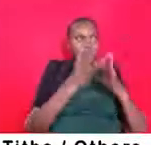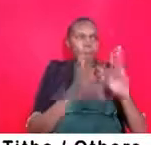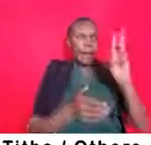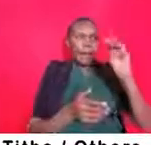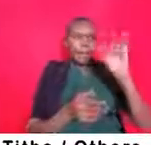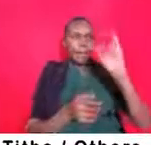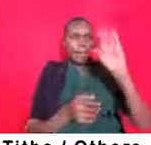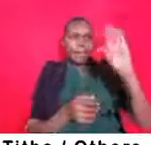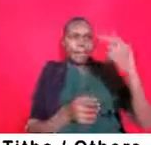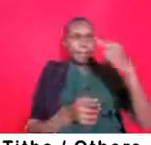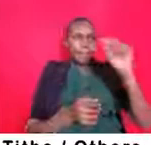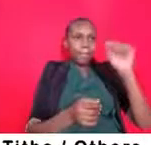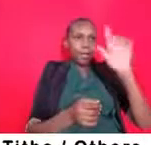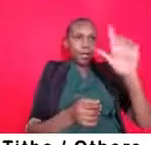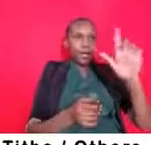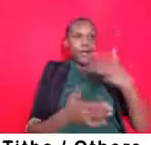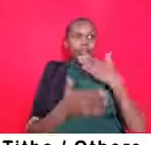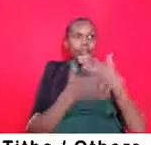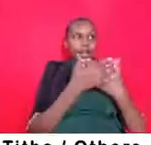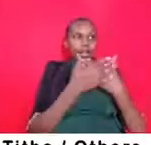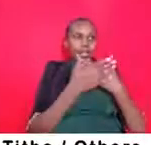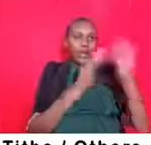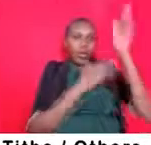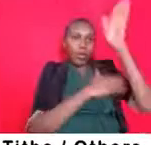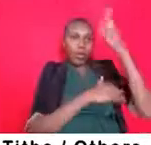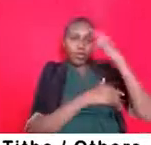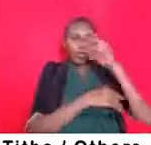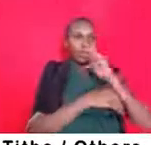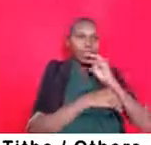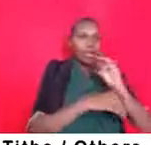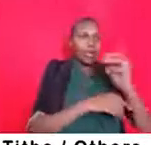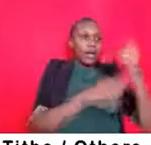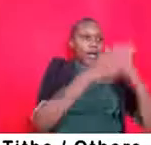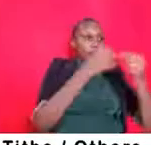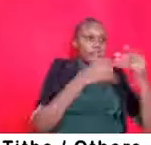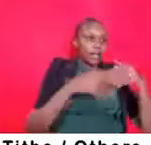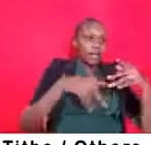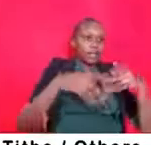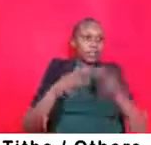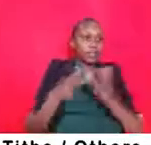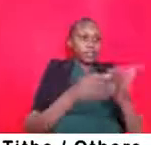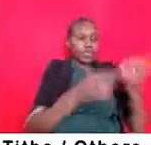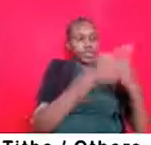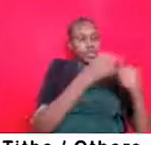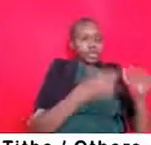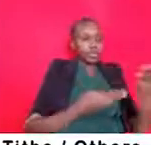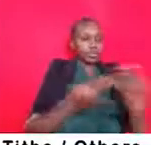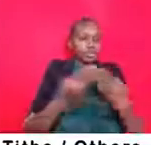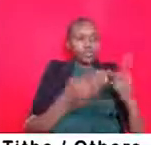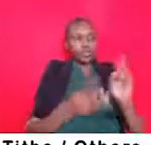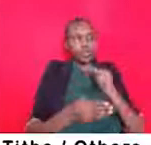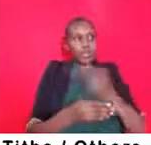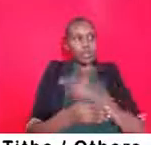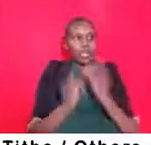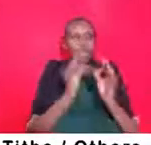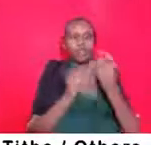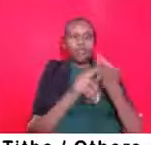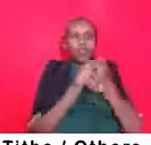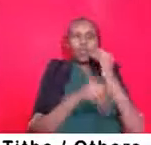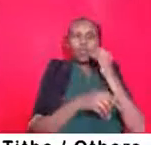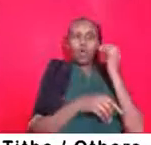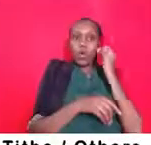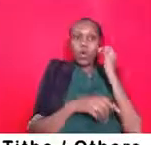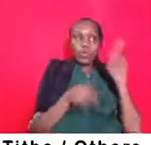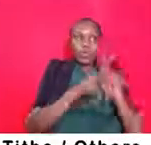Michael, tunashukuru Mungu kwako kupata nafasi kuja kutuhudumia siku ya leo. Ukiwa nyumbani na